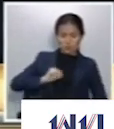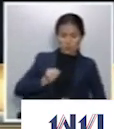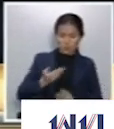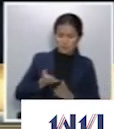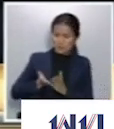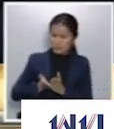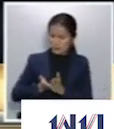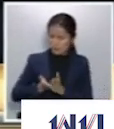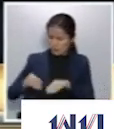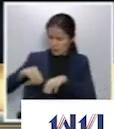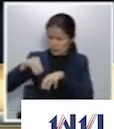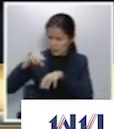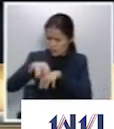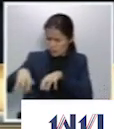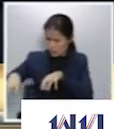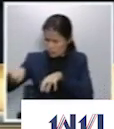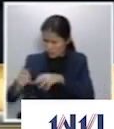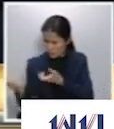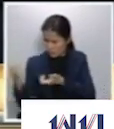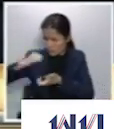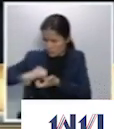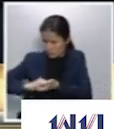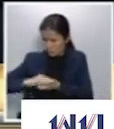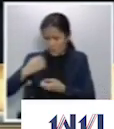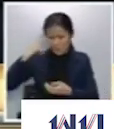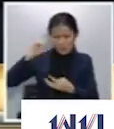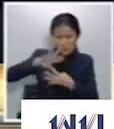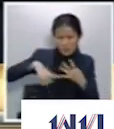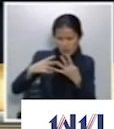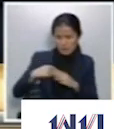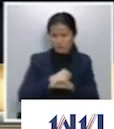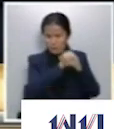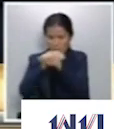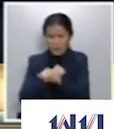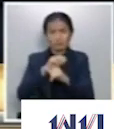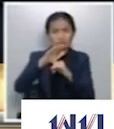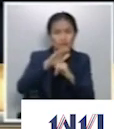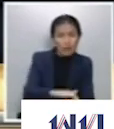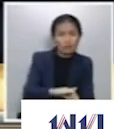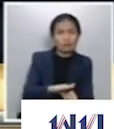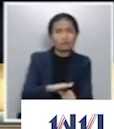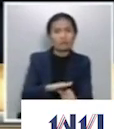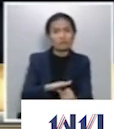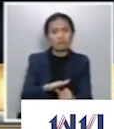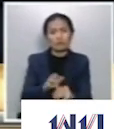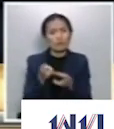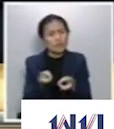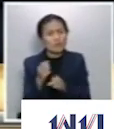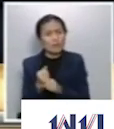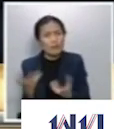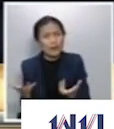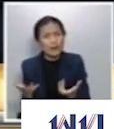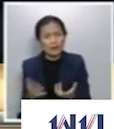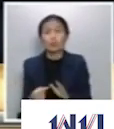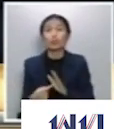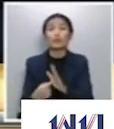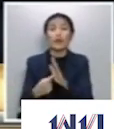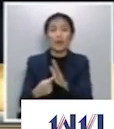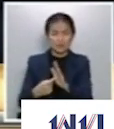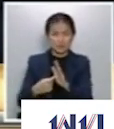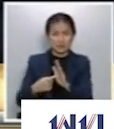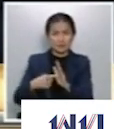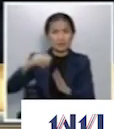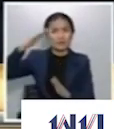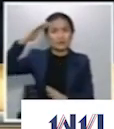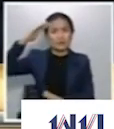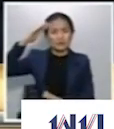ที่จะลดปัญหาของการกระทำความรุนแรงโดยเฉพาะเช่นสำนักงานตำรวจสมัยที่ดิฉันทำหน้าที่เป็น